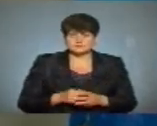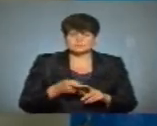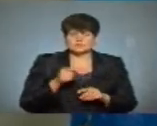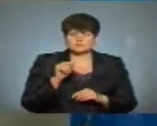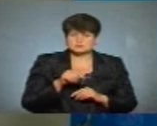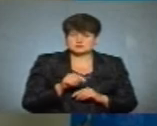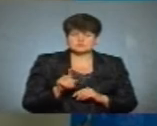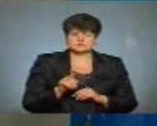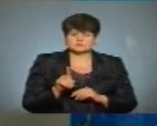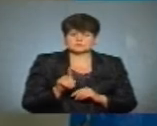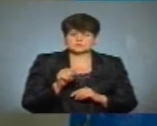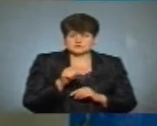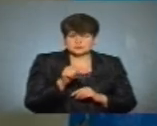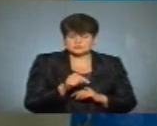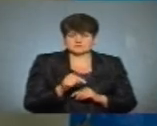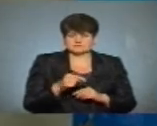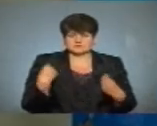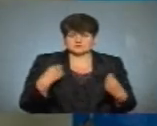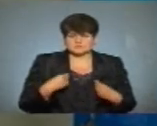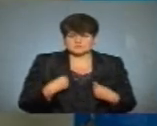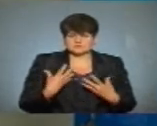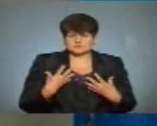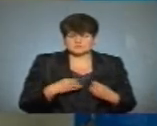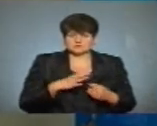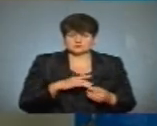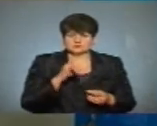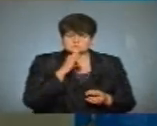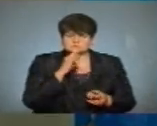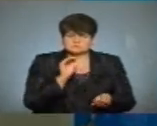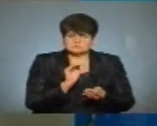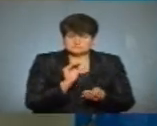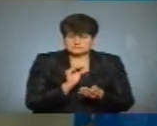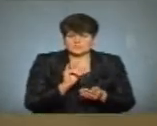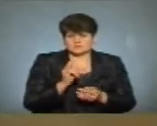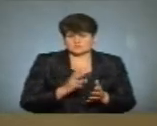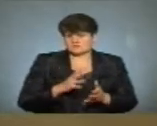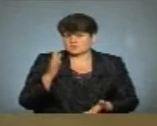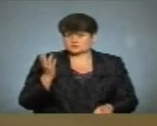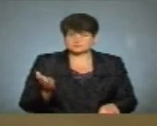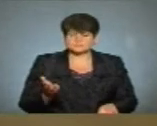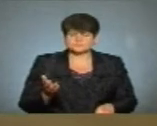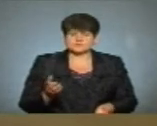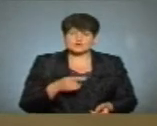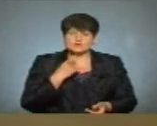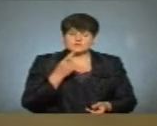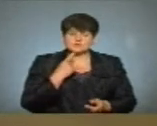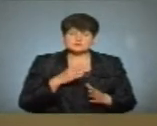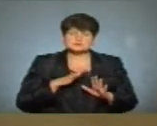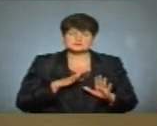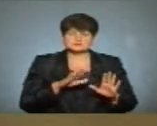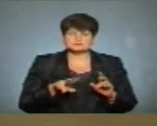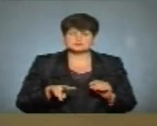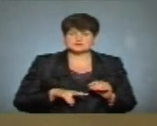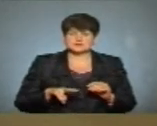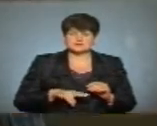тим, що там речі вже будуть, з яких ми виросли, дитинка виросте. За словами заступника директора